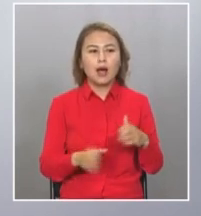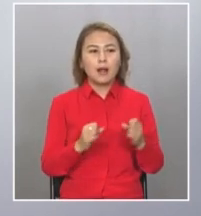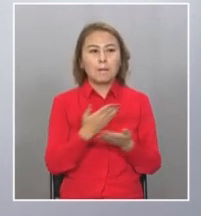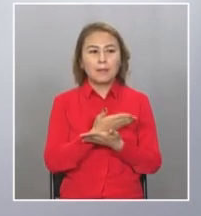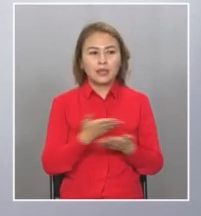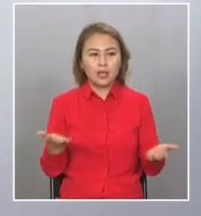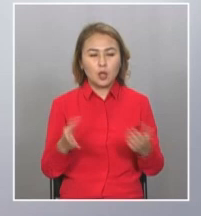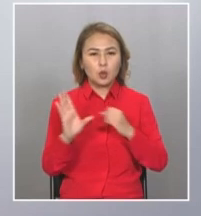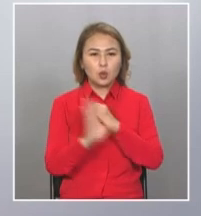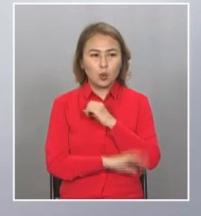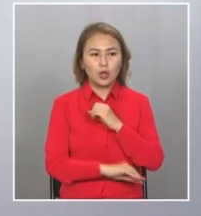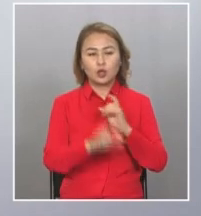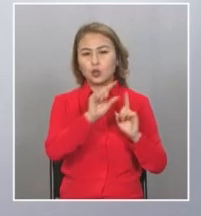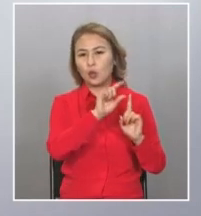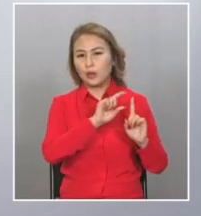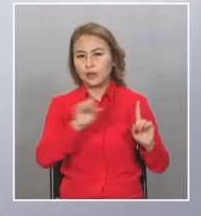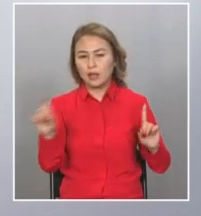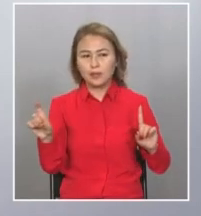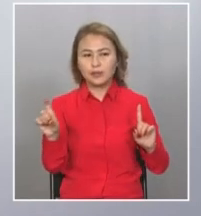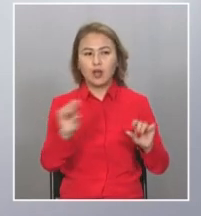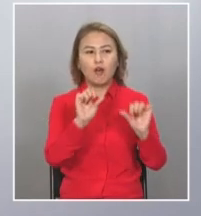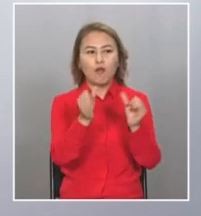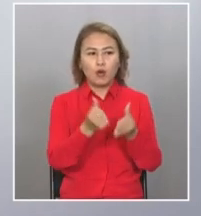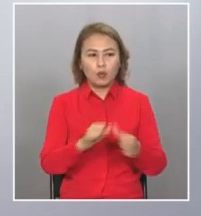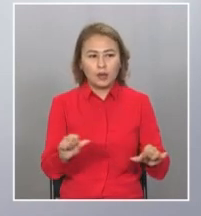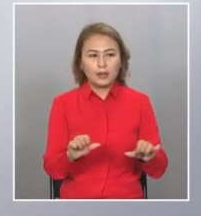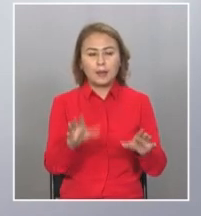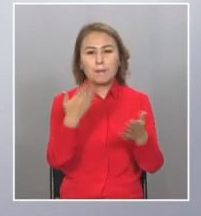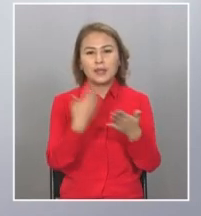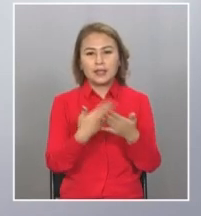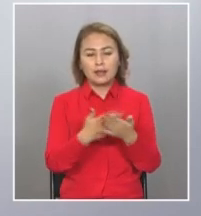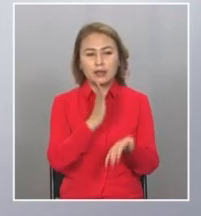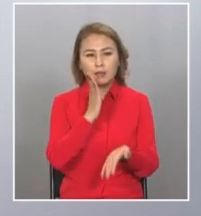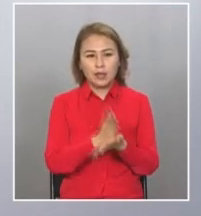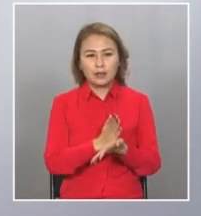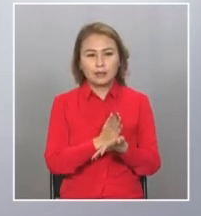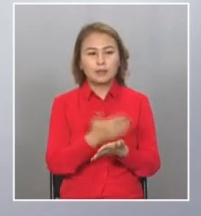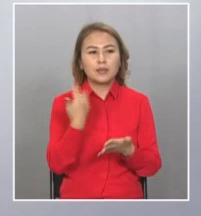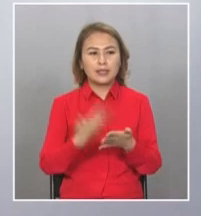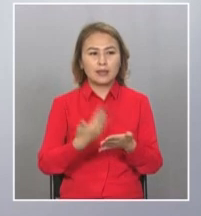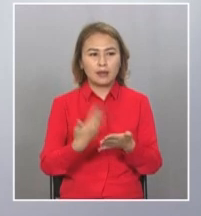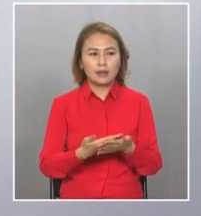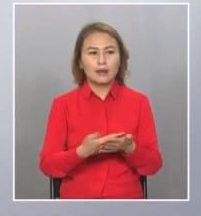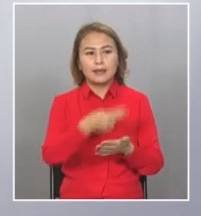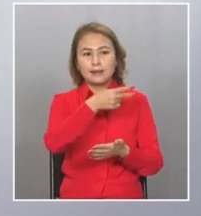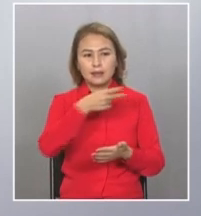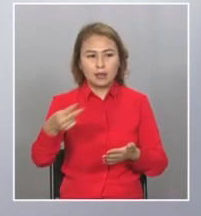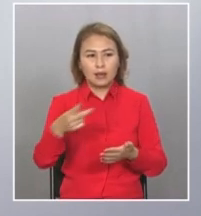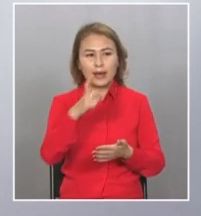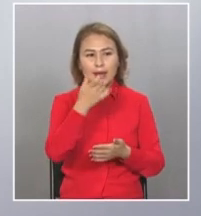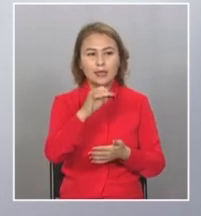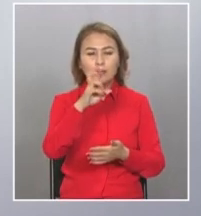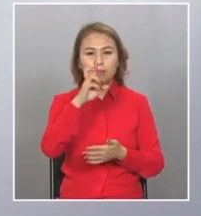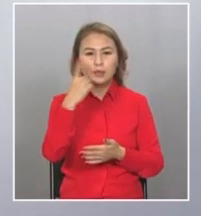мына соңғы жолда формулалардың мысалдары берілген. Мысалы, тең,